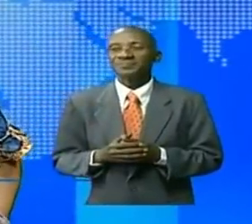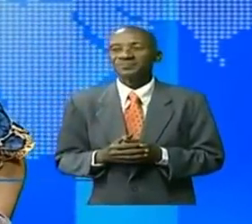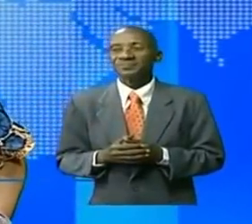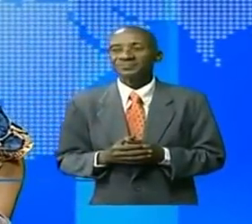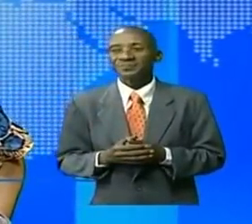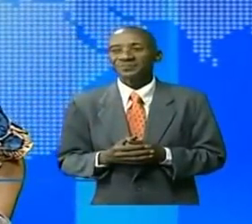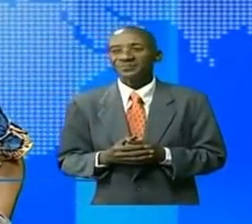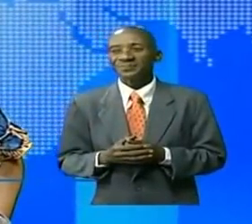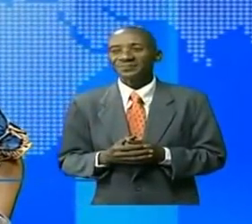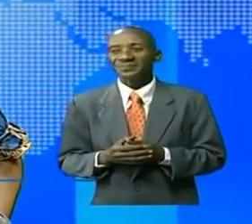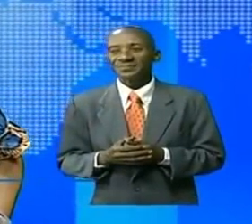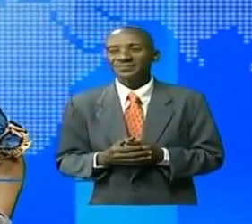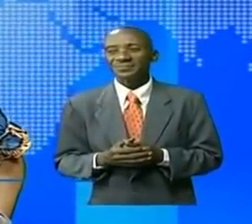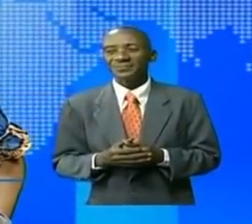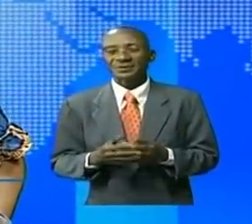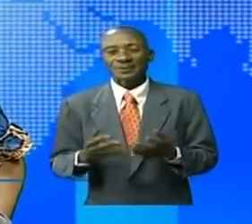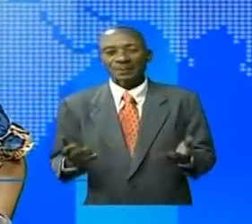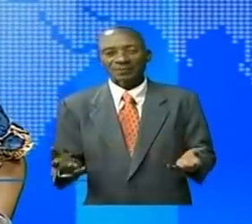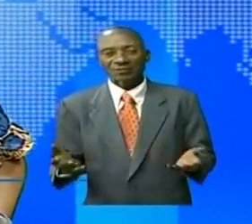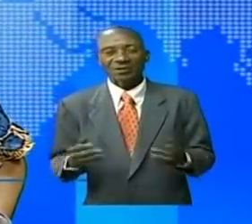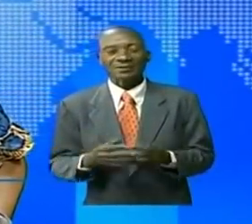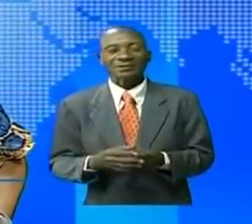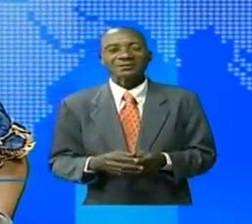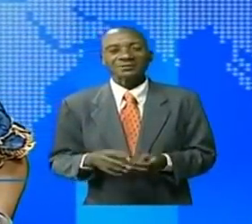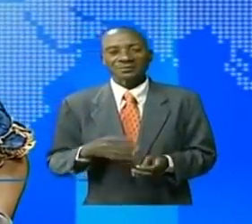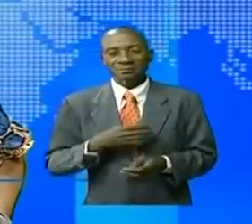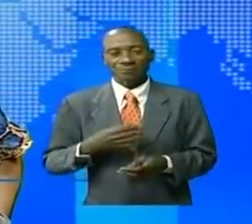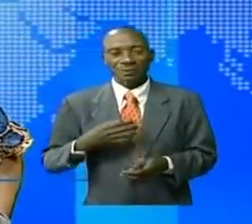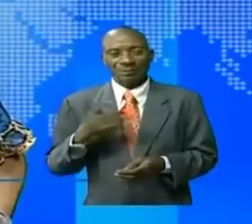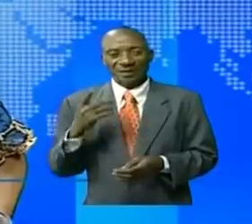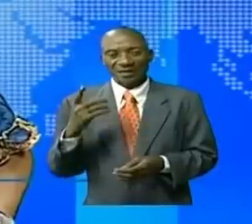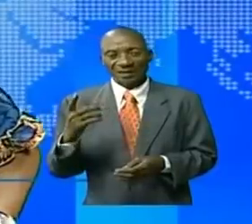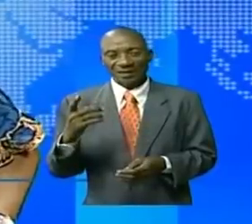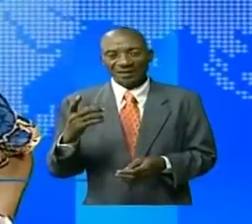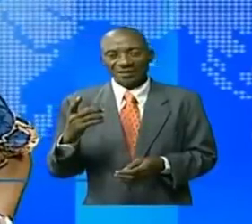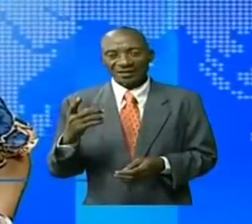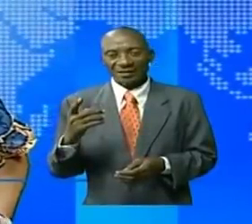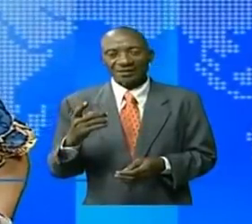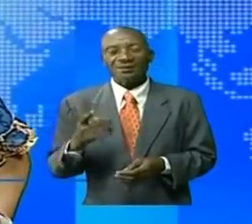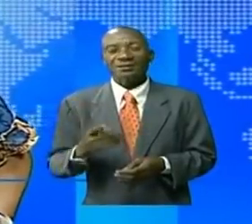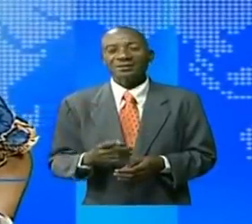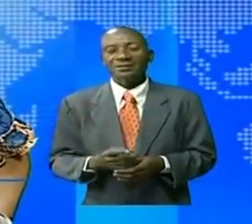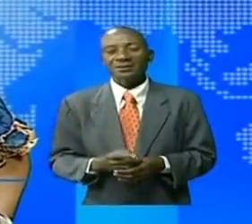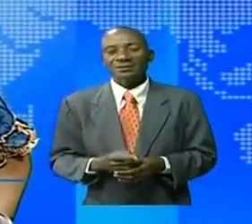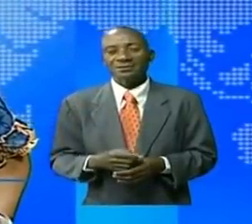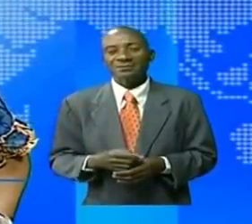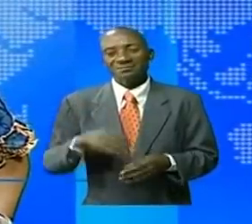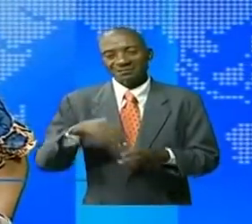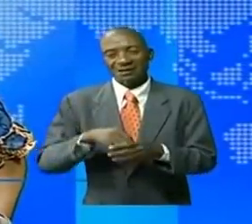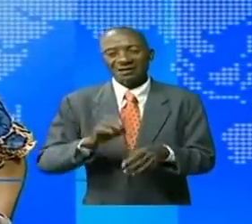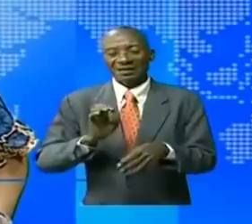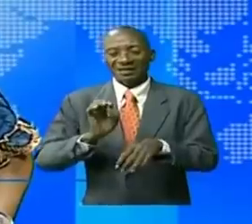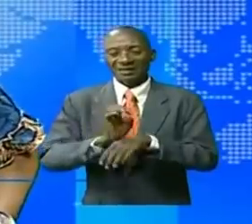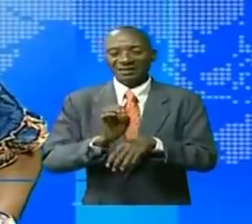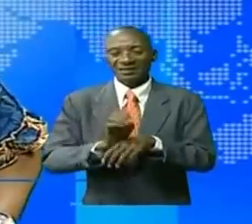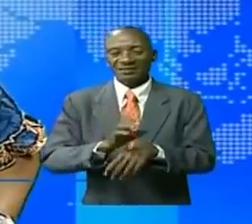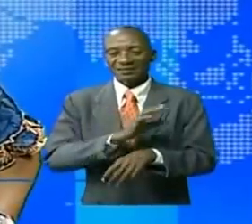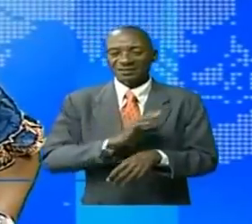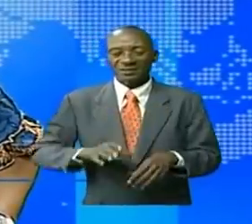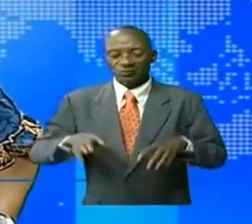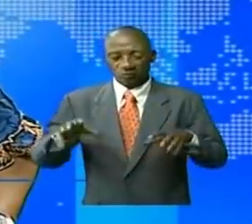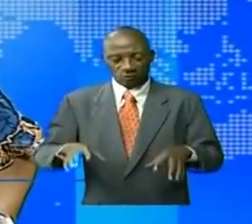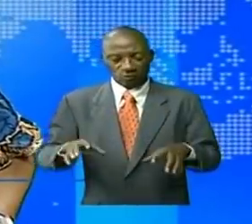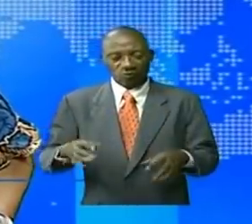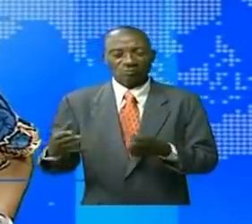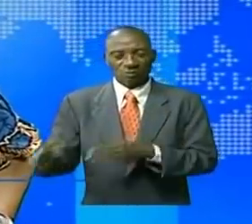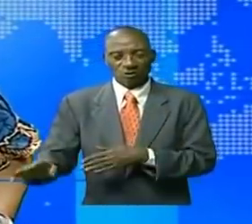plusieurs années à l'église du Christ au Congo, Maman Esther Matchibori est décédée à 100 ans le 29 avril dernier. Un culte d'action de grâce